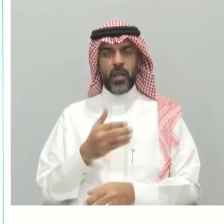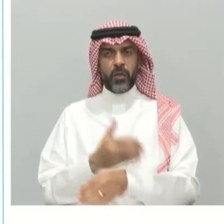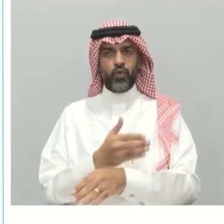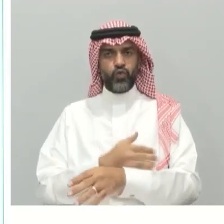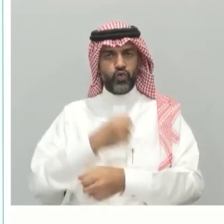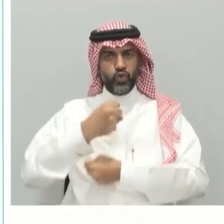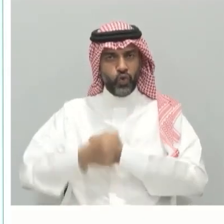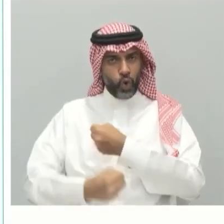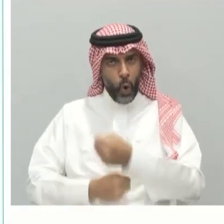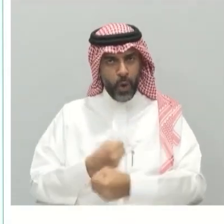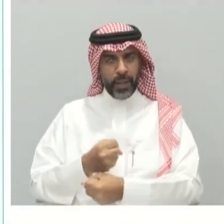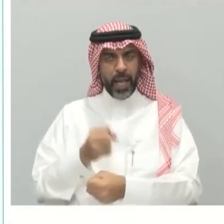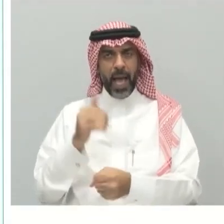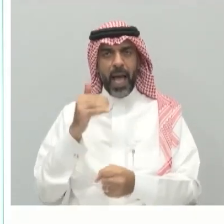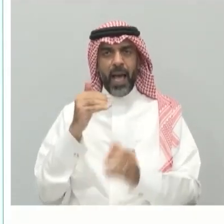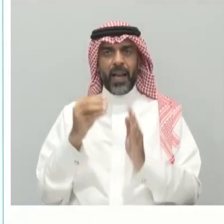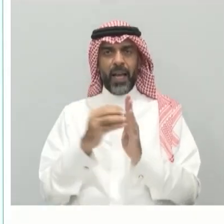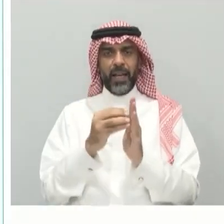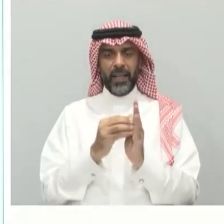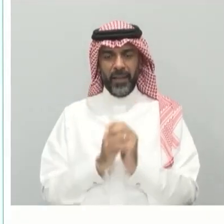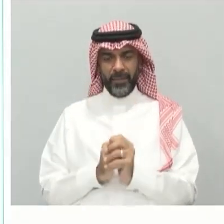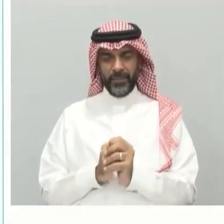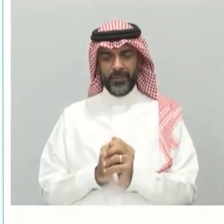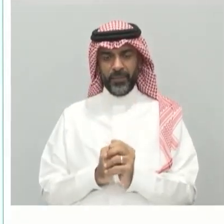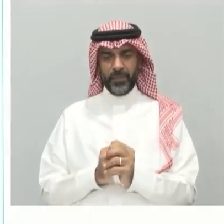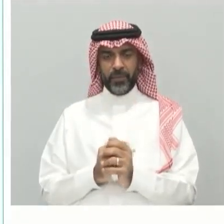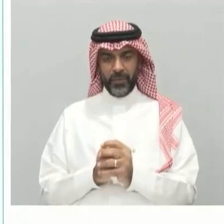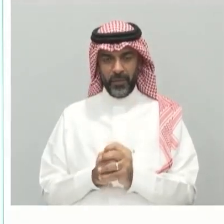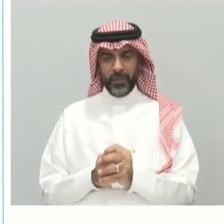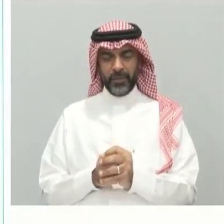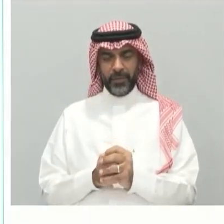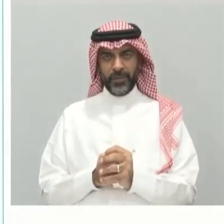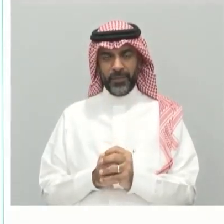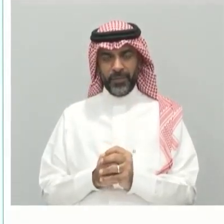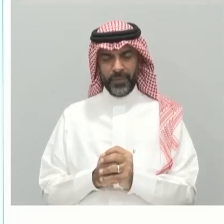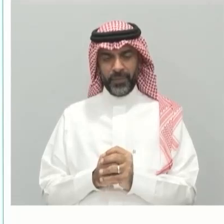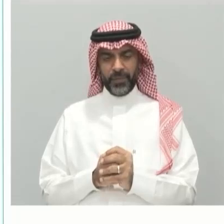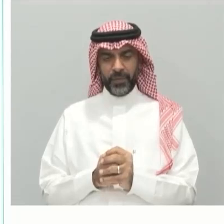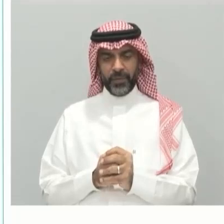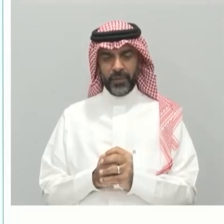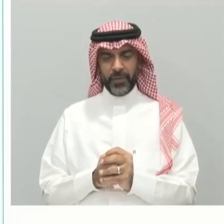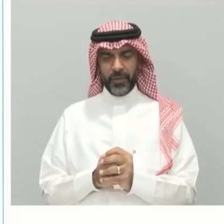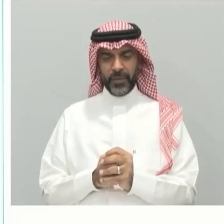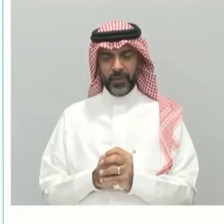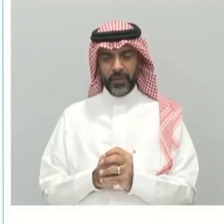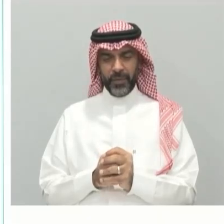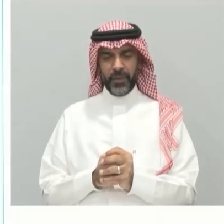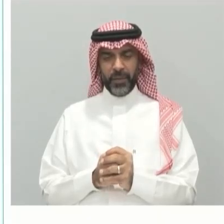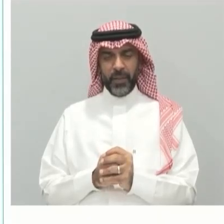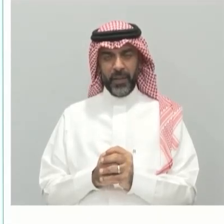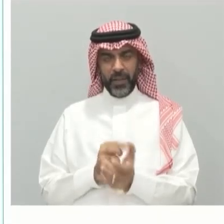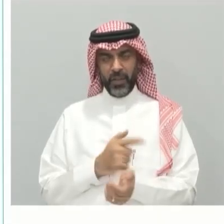الخليه اذا الفرق ما بين قوه هذا القطب وقوه هذا القطب نسميه ماذا نسميه جهد الخليه